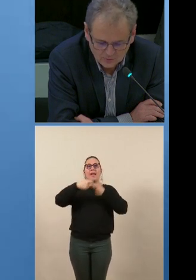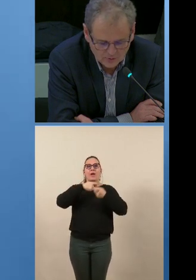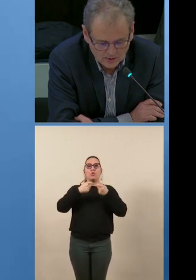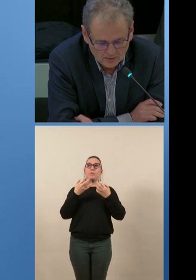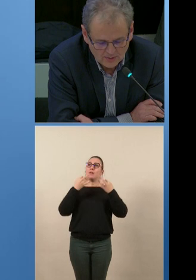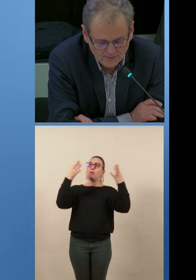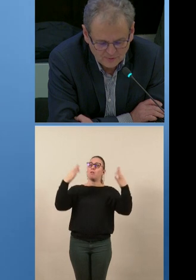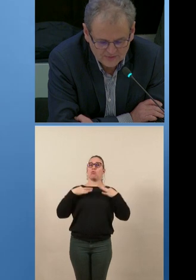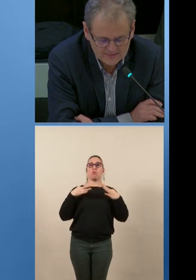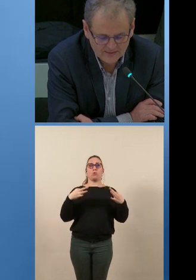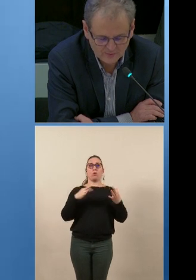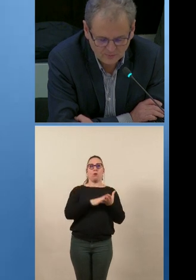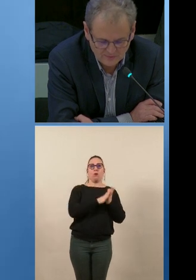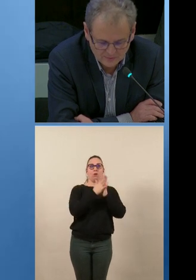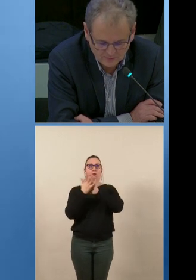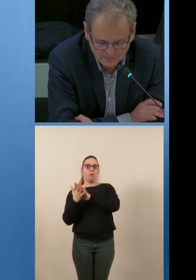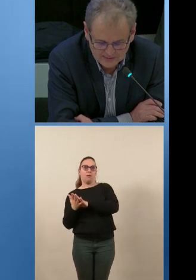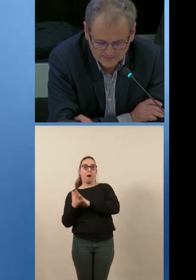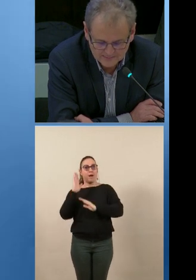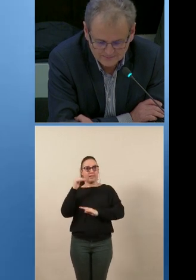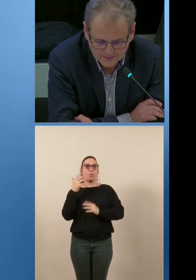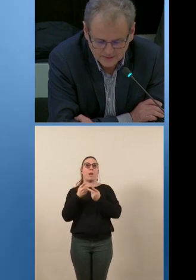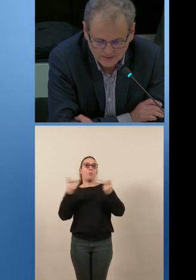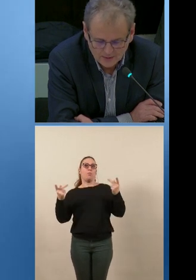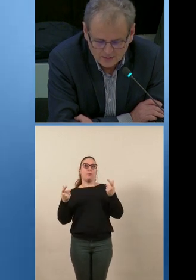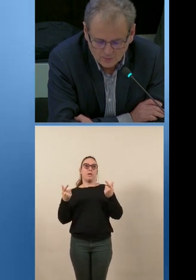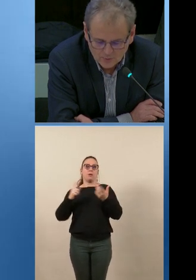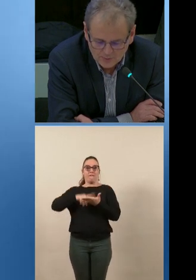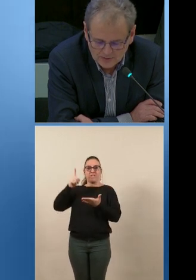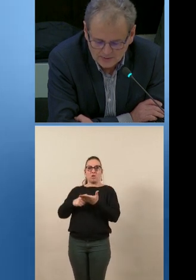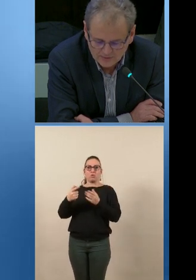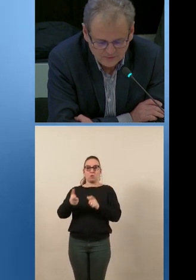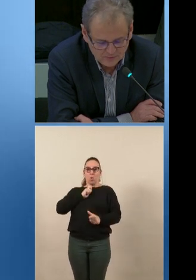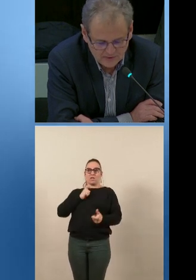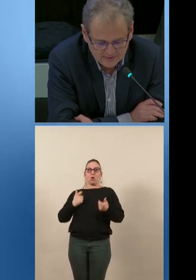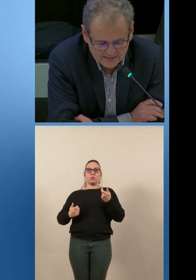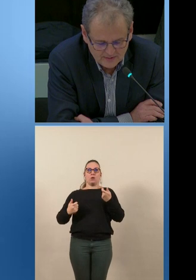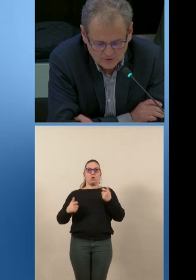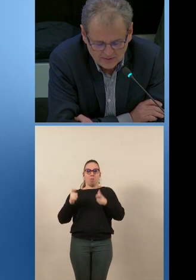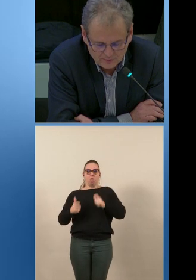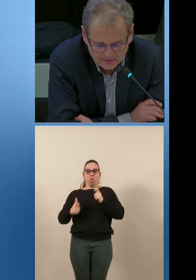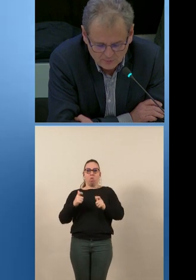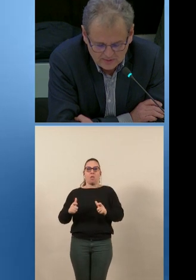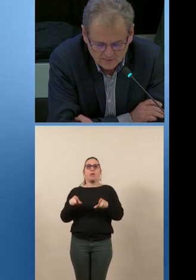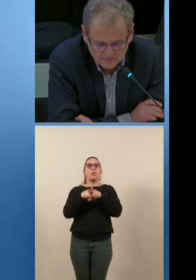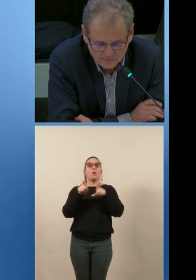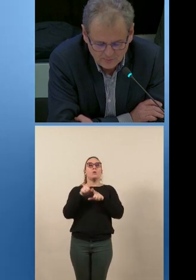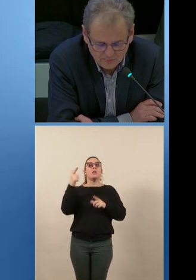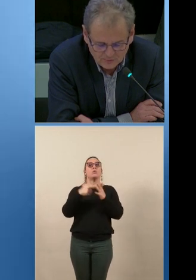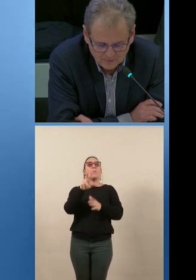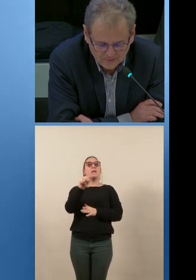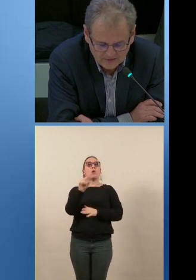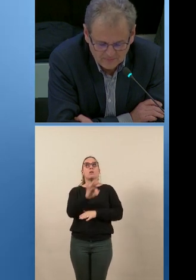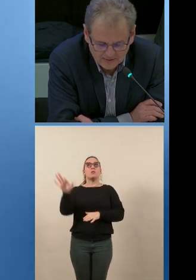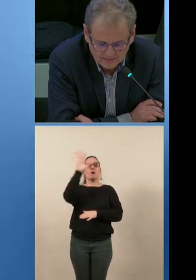neutre aura une forte incidence sur les finances publicque le coût annuel de la transition climatique à l'échelle nationale en 2030 est de